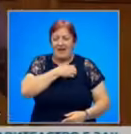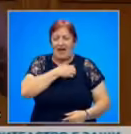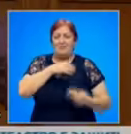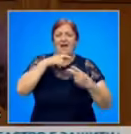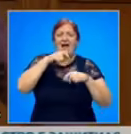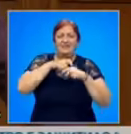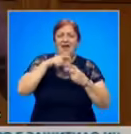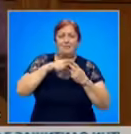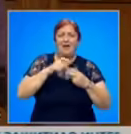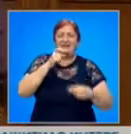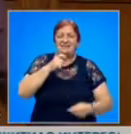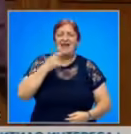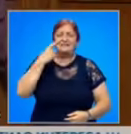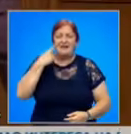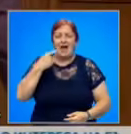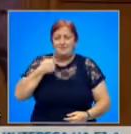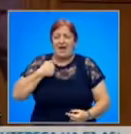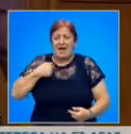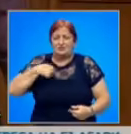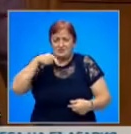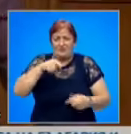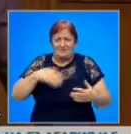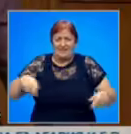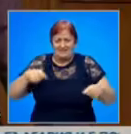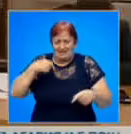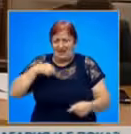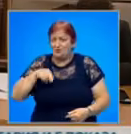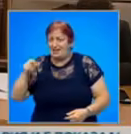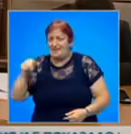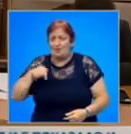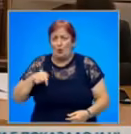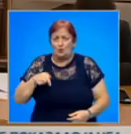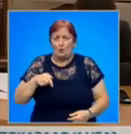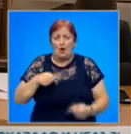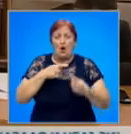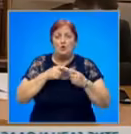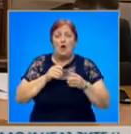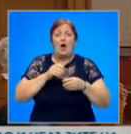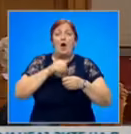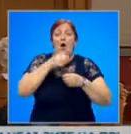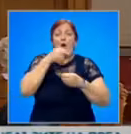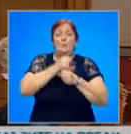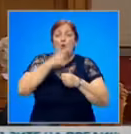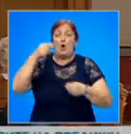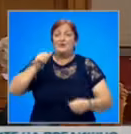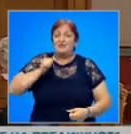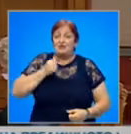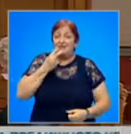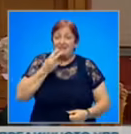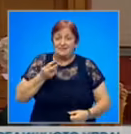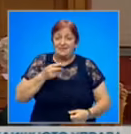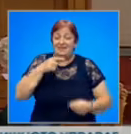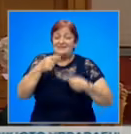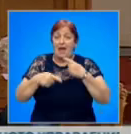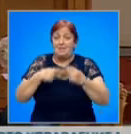ДПС, вие сте срам, да знаете, срам ме, че съм в тази зала и сега ще изляза от тук. От бюро за защита на свидетели